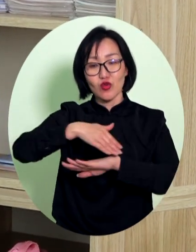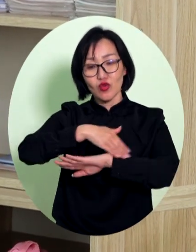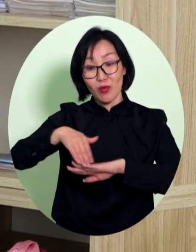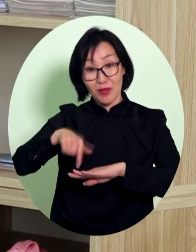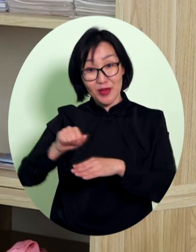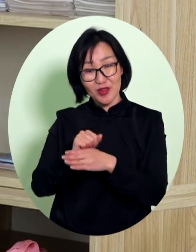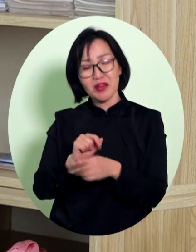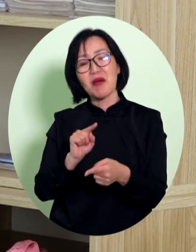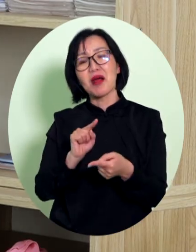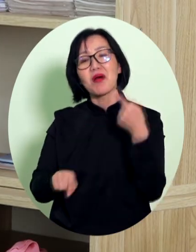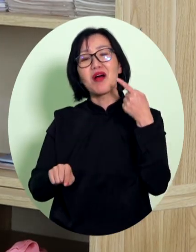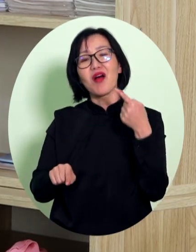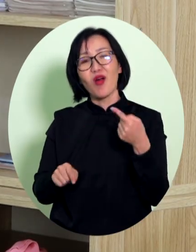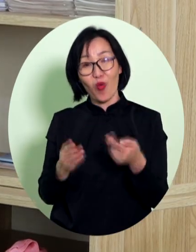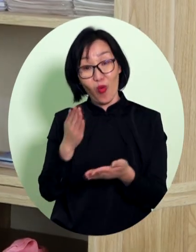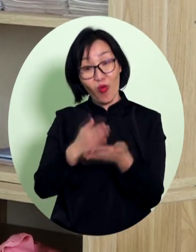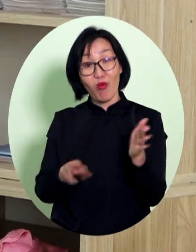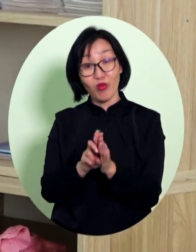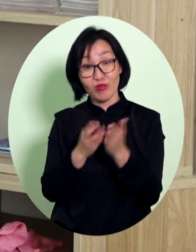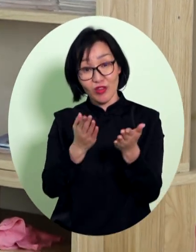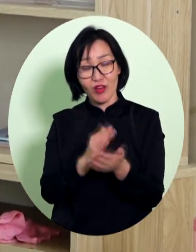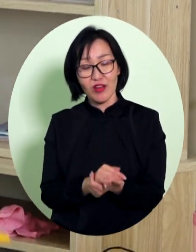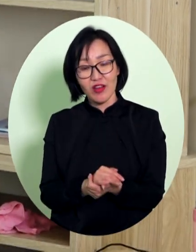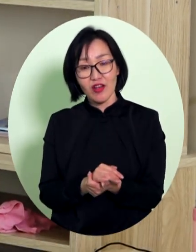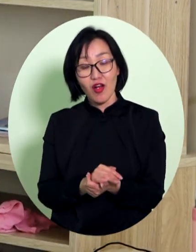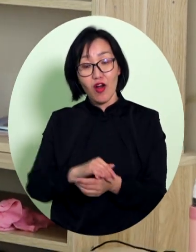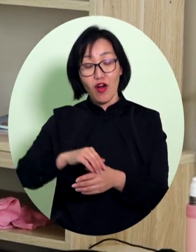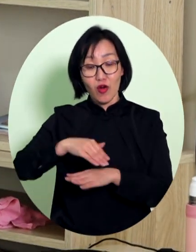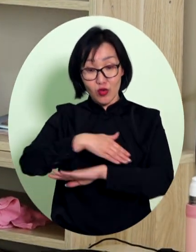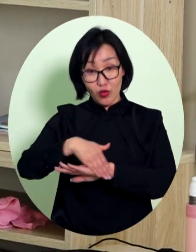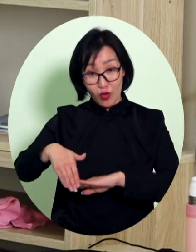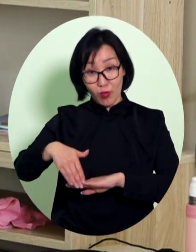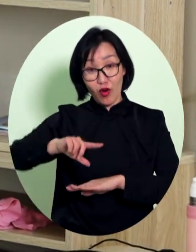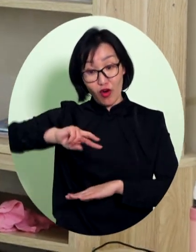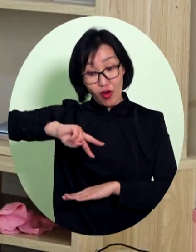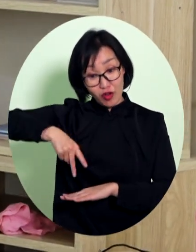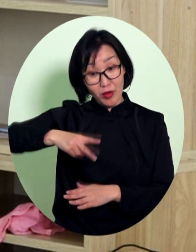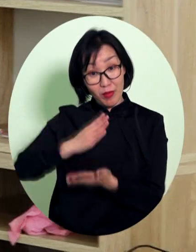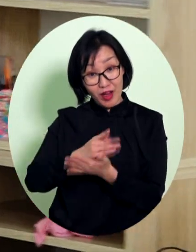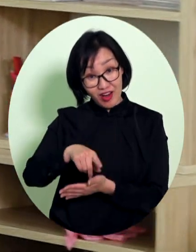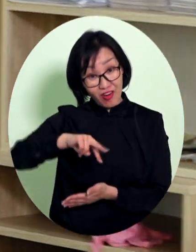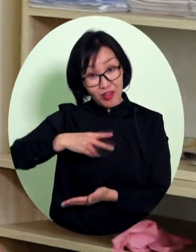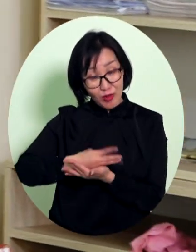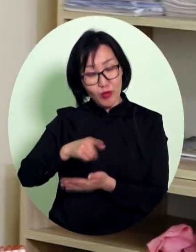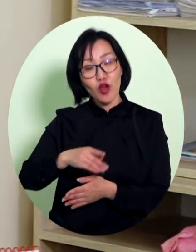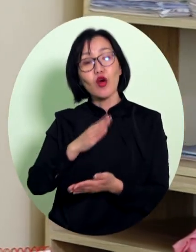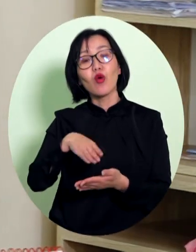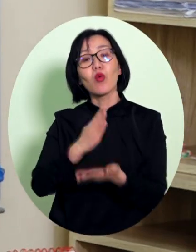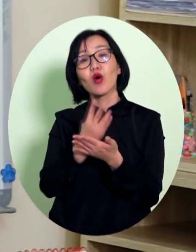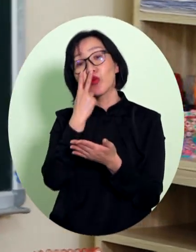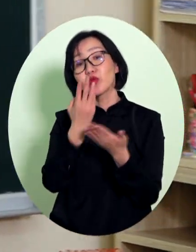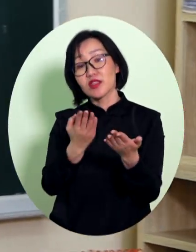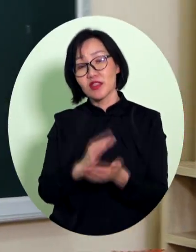амархан хуваачна. А, за, тэгвэл гортог шугамтай хүүхдүүд маань хувааж үзье. Яах